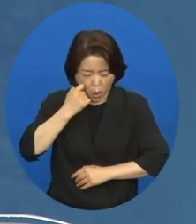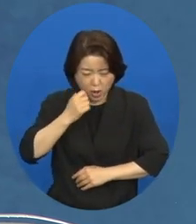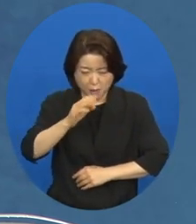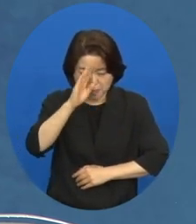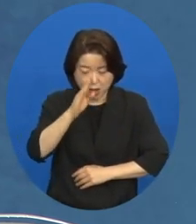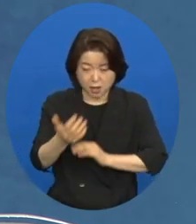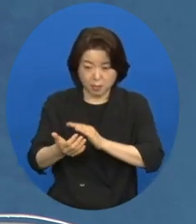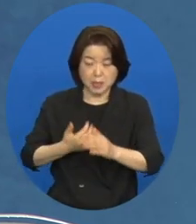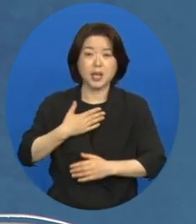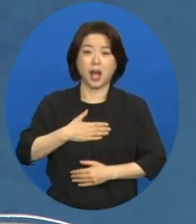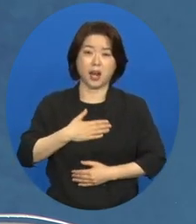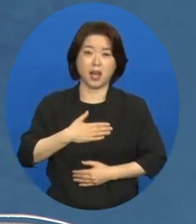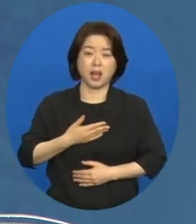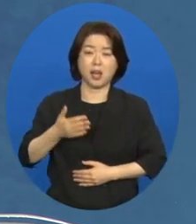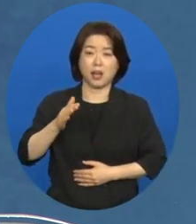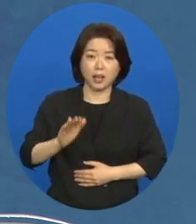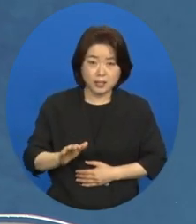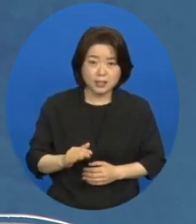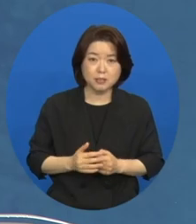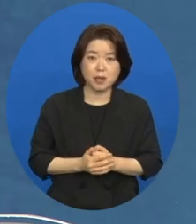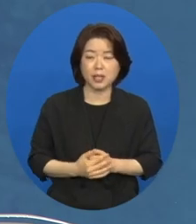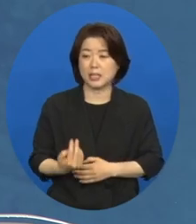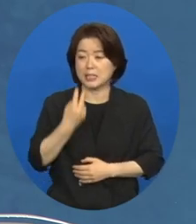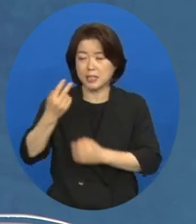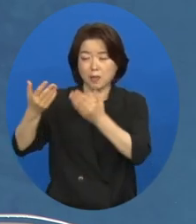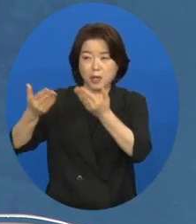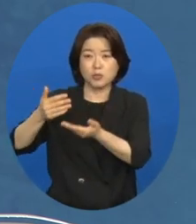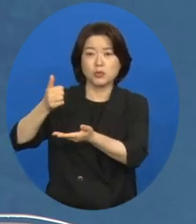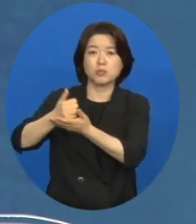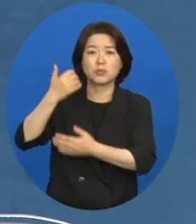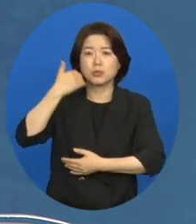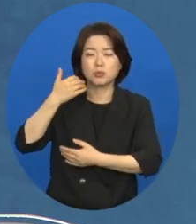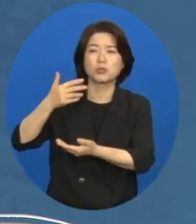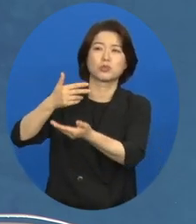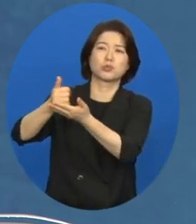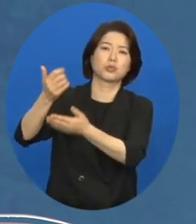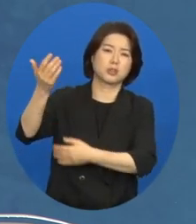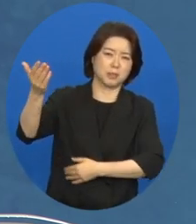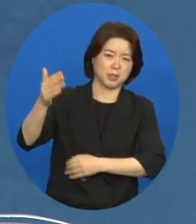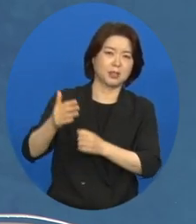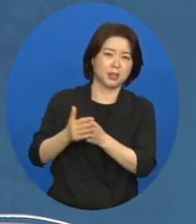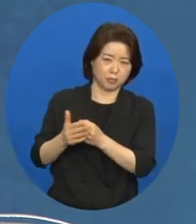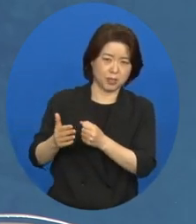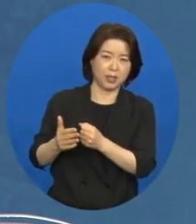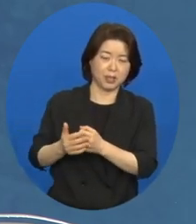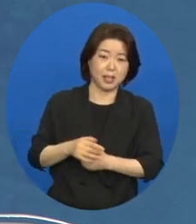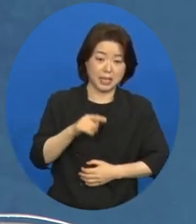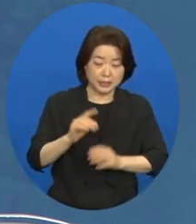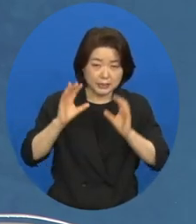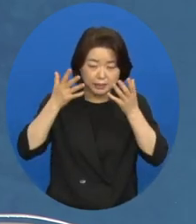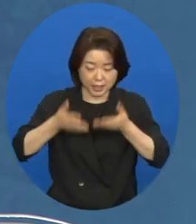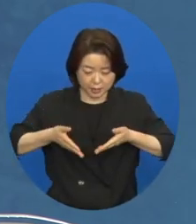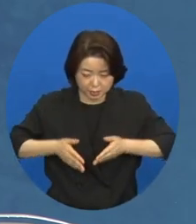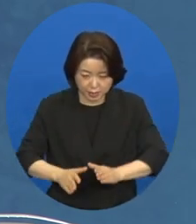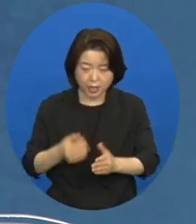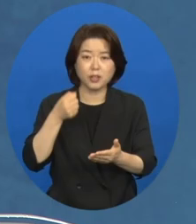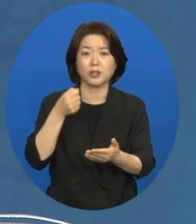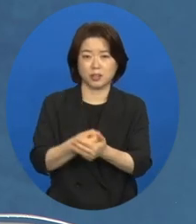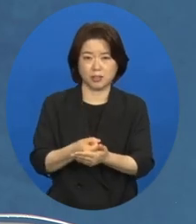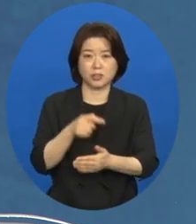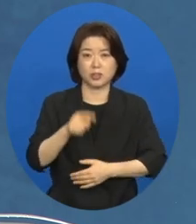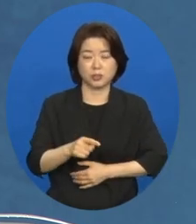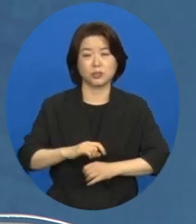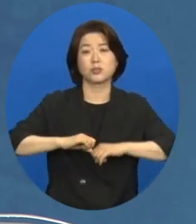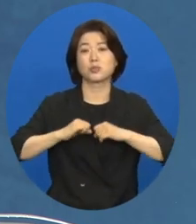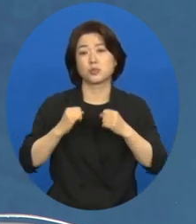미리 알았지만 생명을 주신 분이 주님이시기 때문에 그 아이를 낳기로 한 그